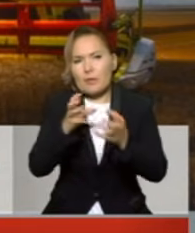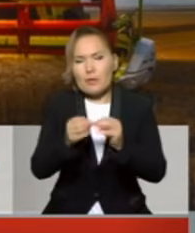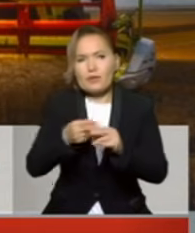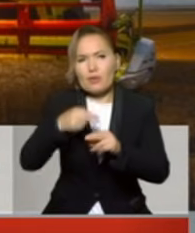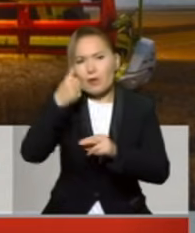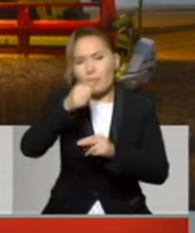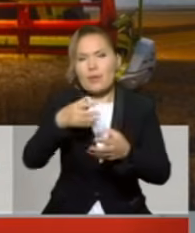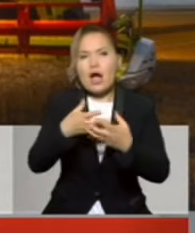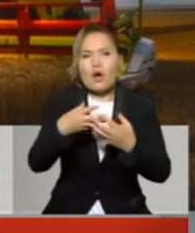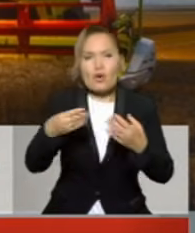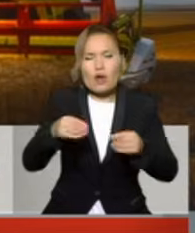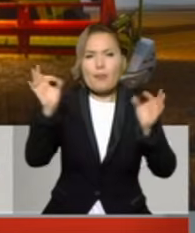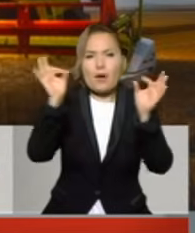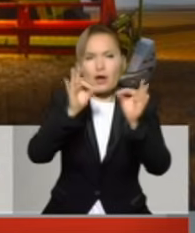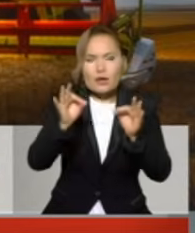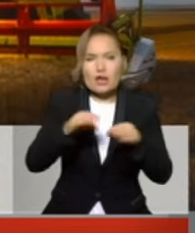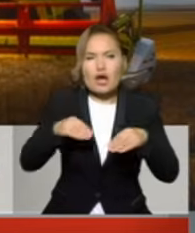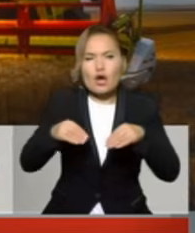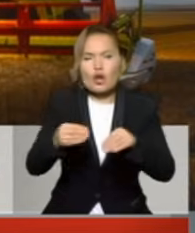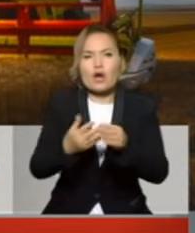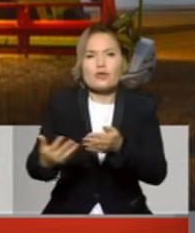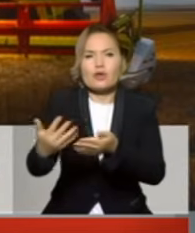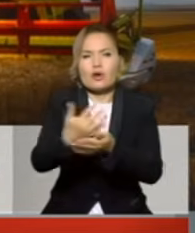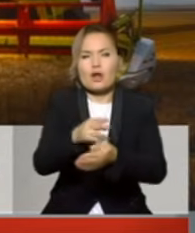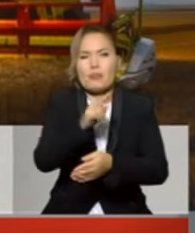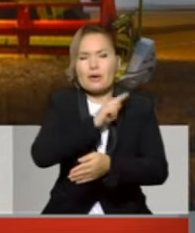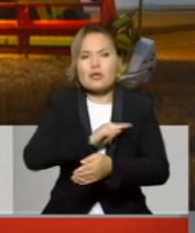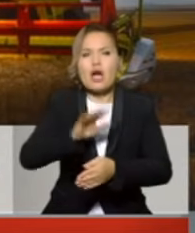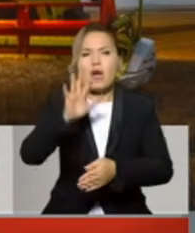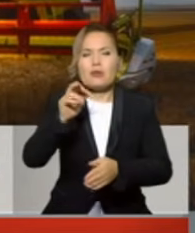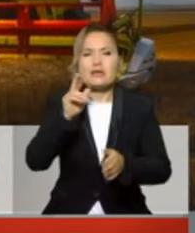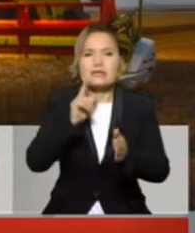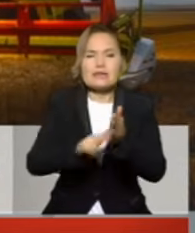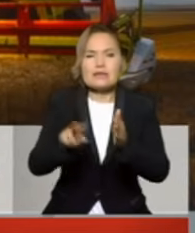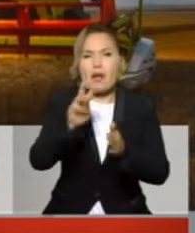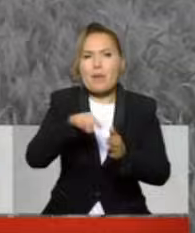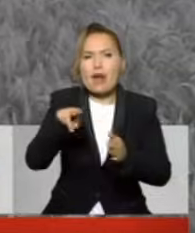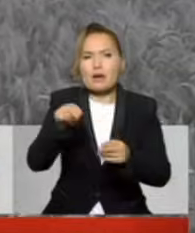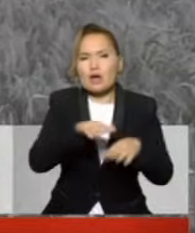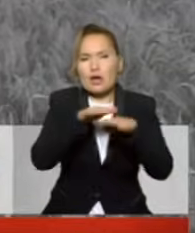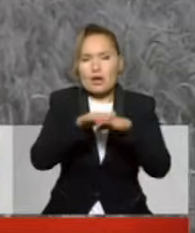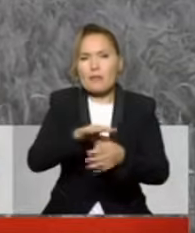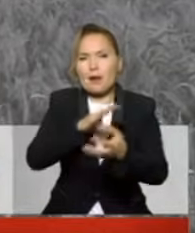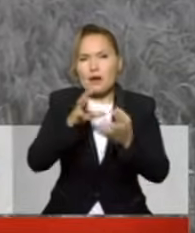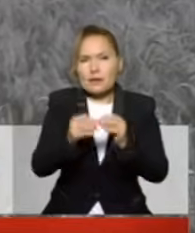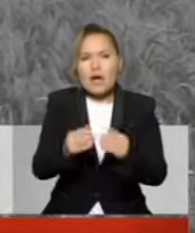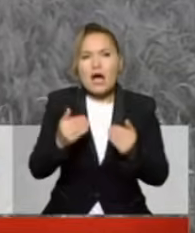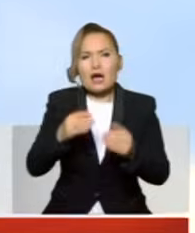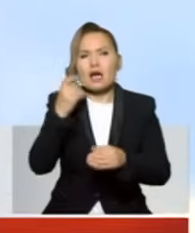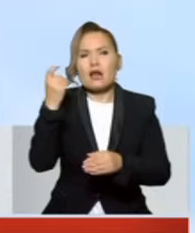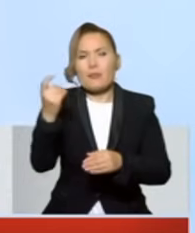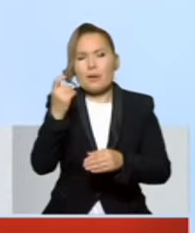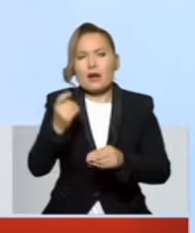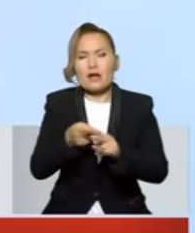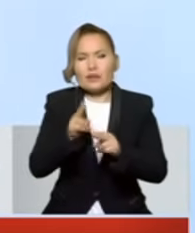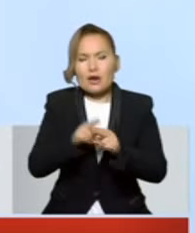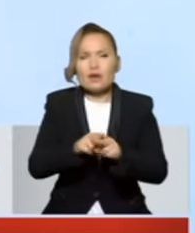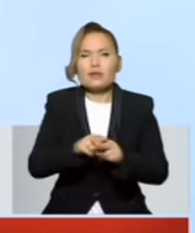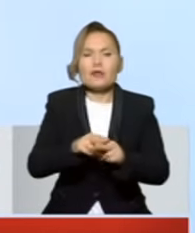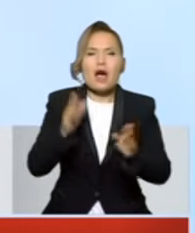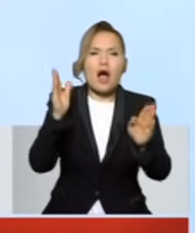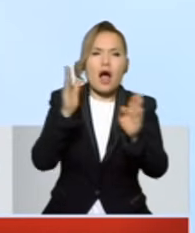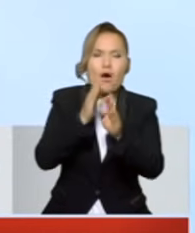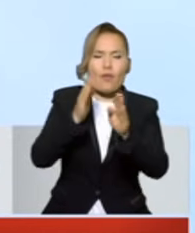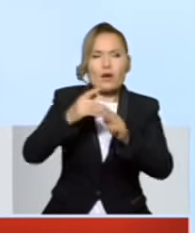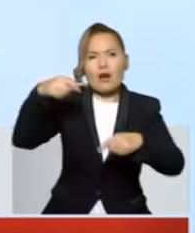биыл көктемгі және күзгі дала жұмыстары үшін 580 миллиард теңге бөлінді. Алайда қазір шаруалар ақшаға емес, ауа